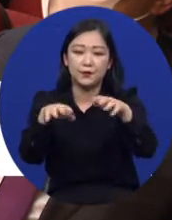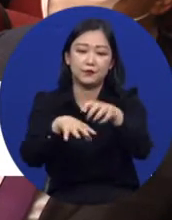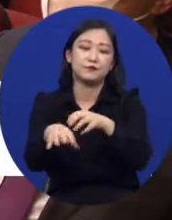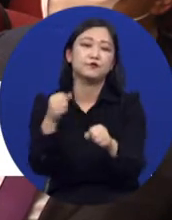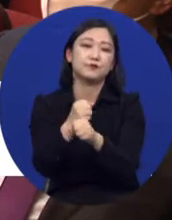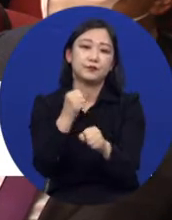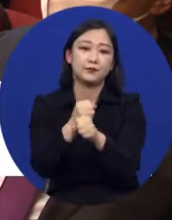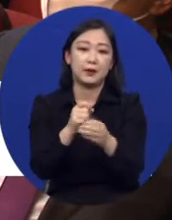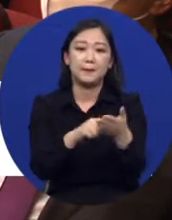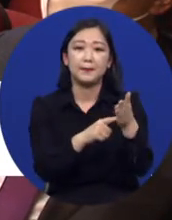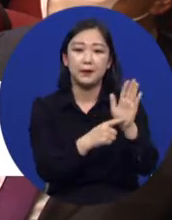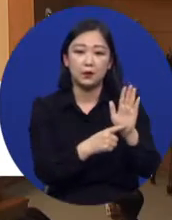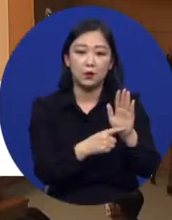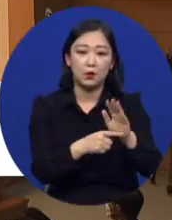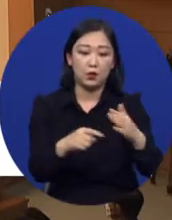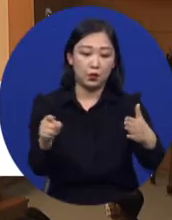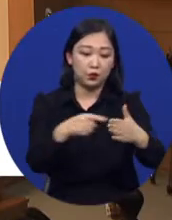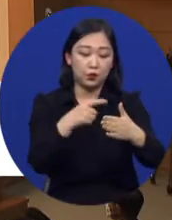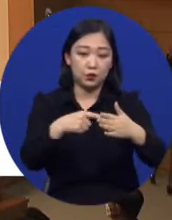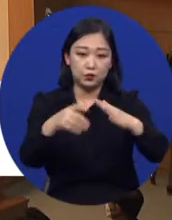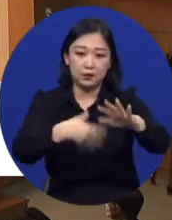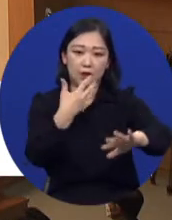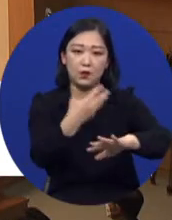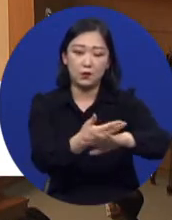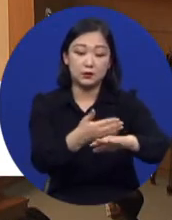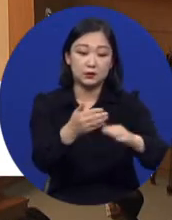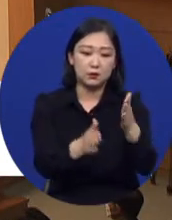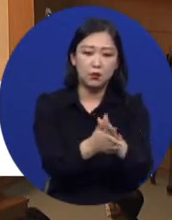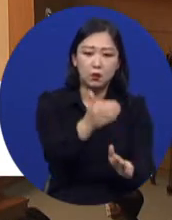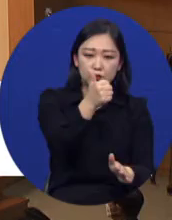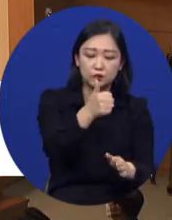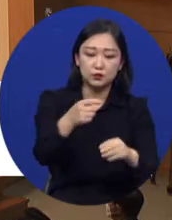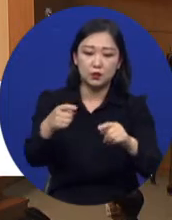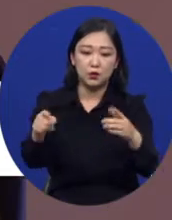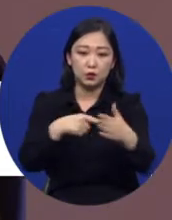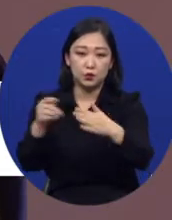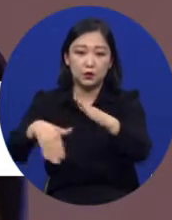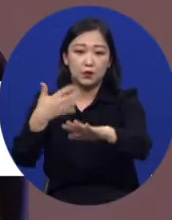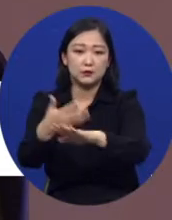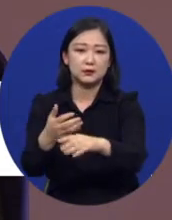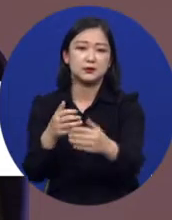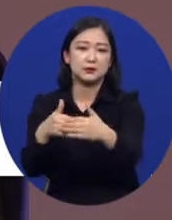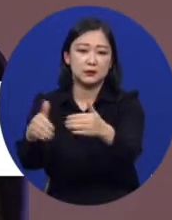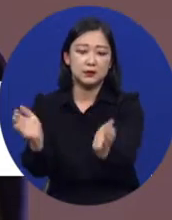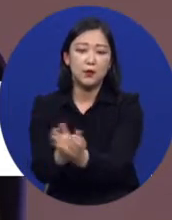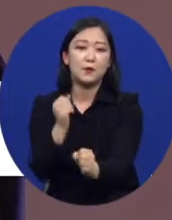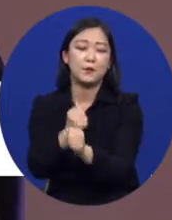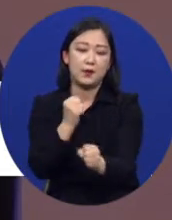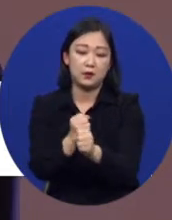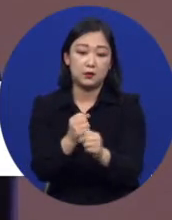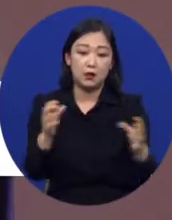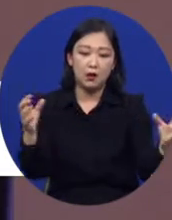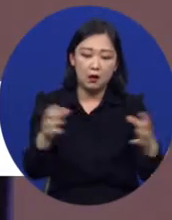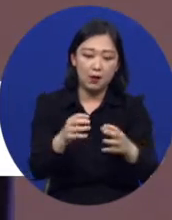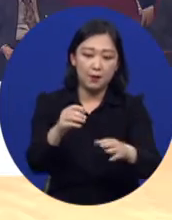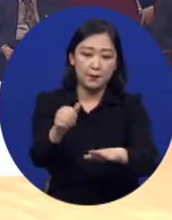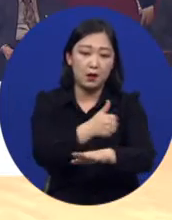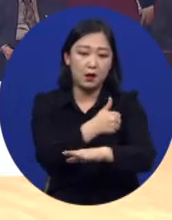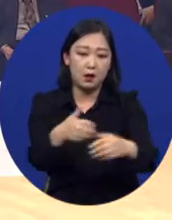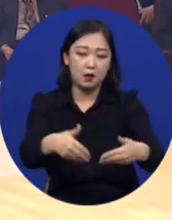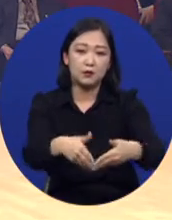밝혔습니다. 또 교육혁신본부를 교육혁신처로 강화하고 융복합 클러스터 조성과 학술원 설립을